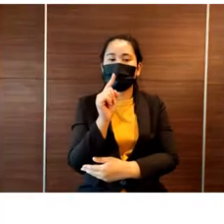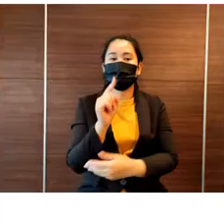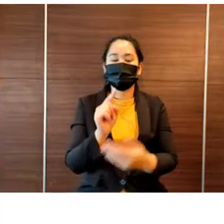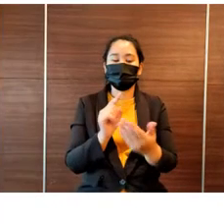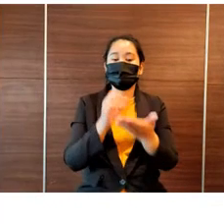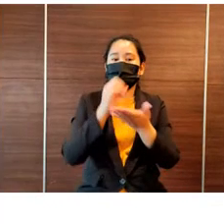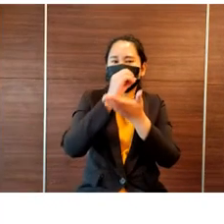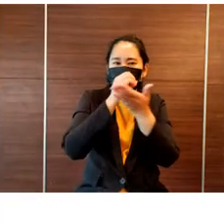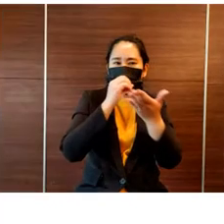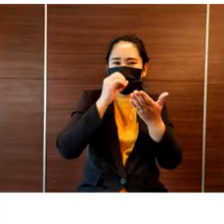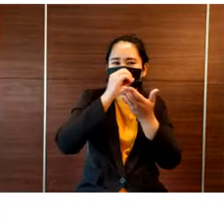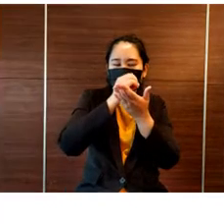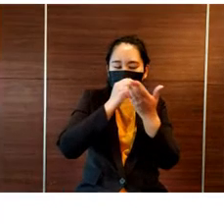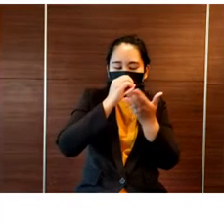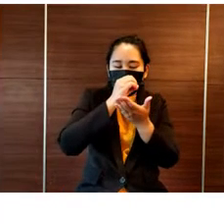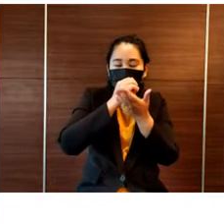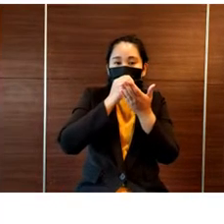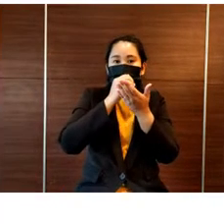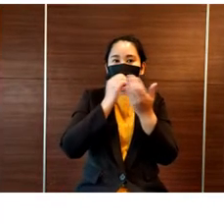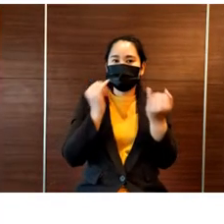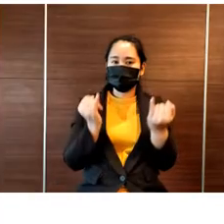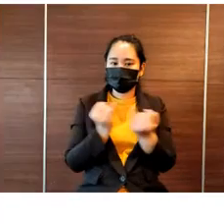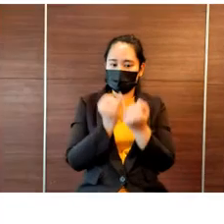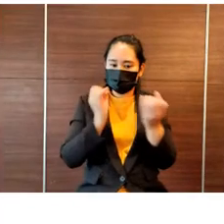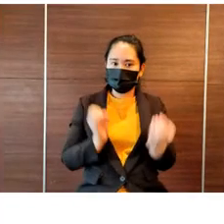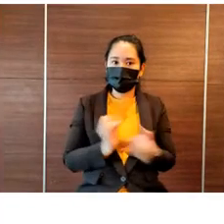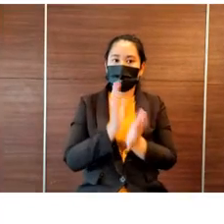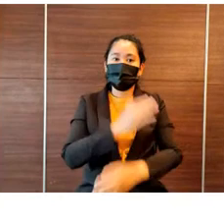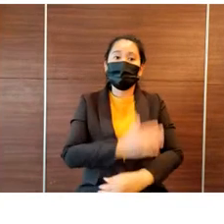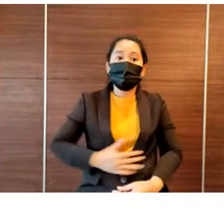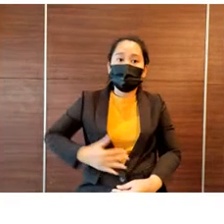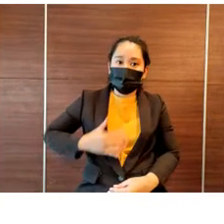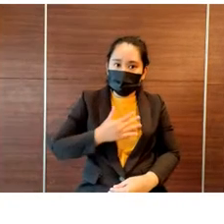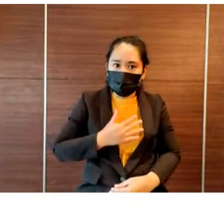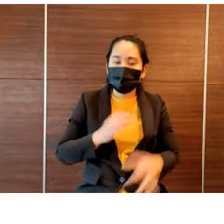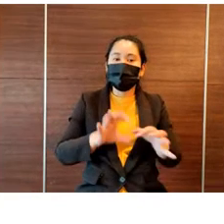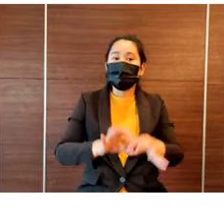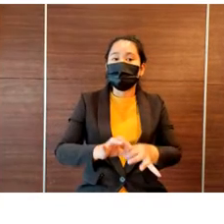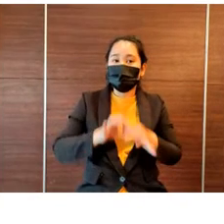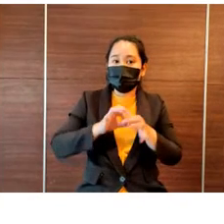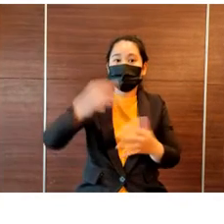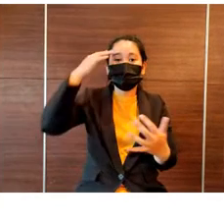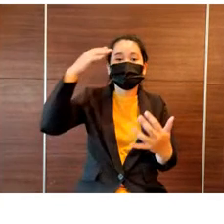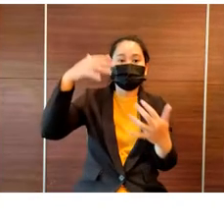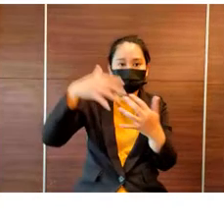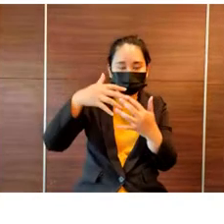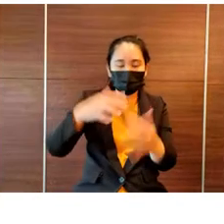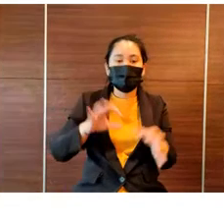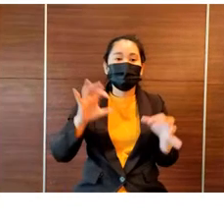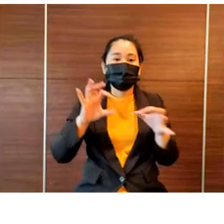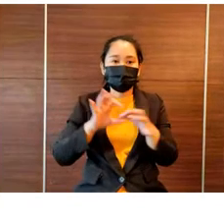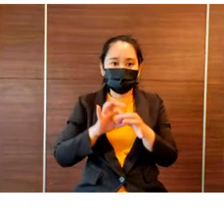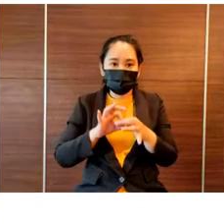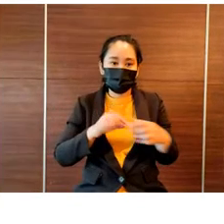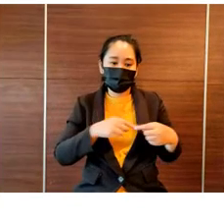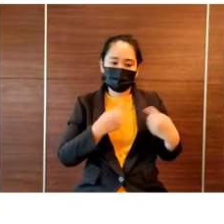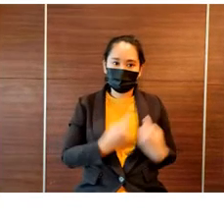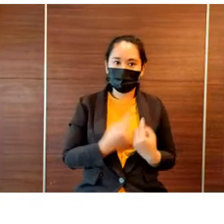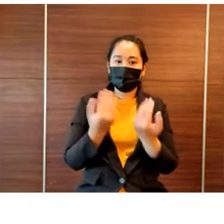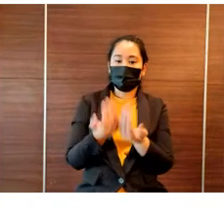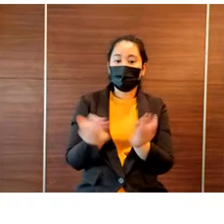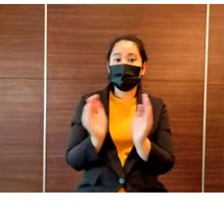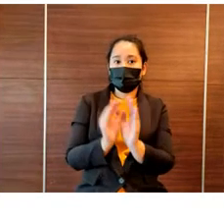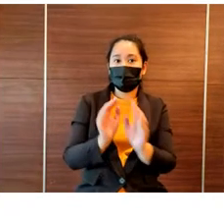ส่งผลไม่ใช่เฉพาะกายเขานะคะแต่ส่งผลถึงวิธีความคิดหรือว่าสิ่งที่มันส่งผลต่อบุคคลแวดล้อมไม่ว่าจะเป็นในคร